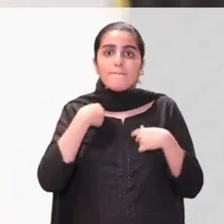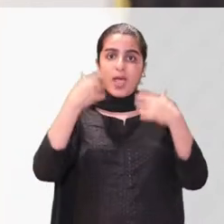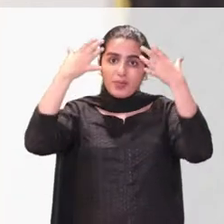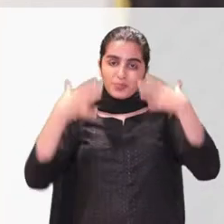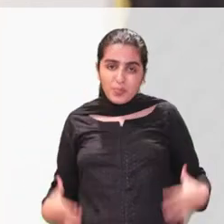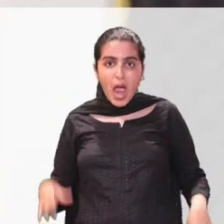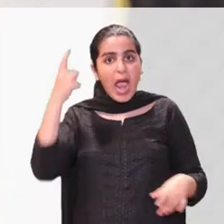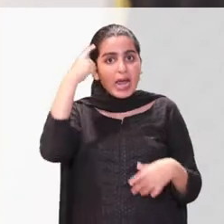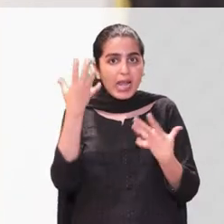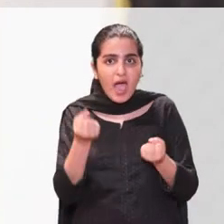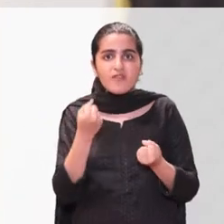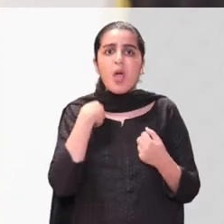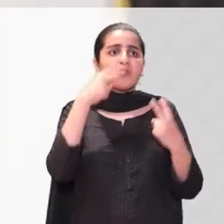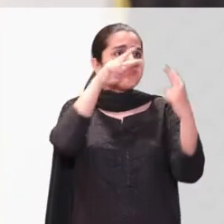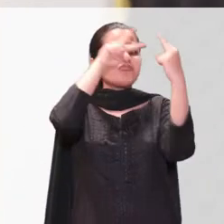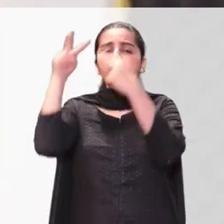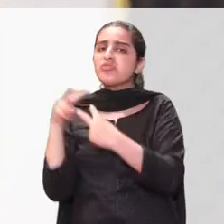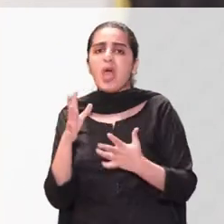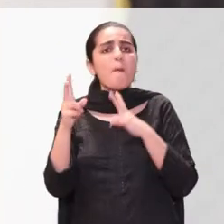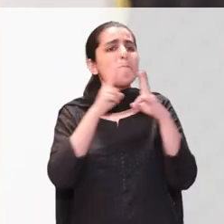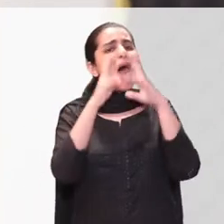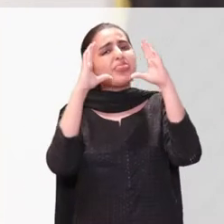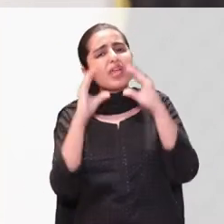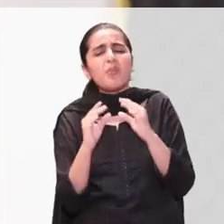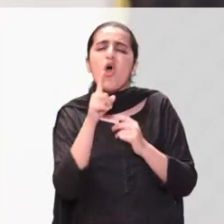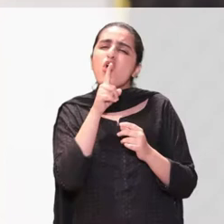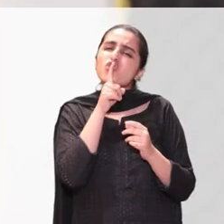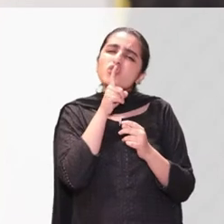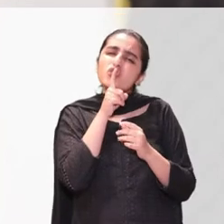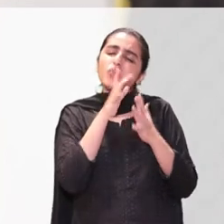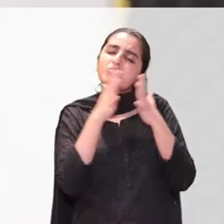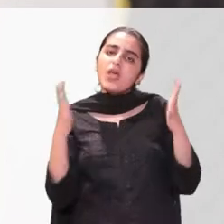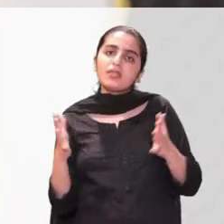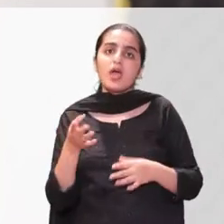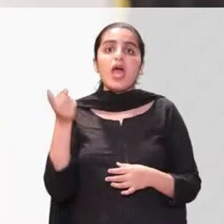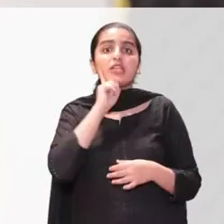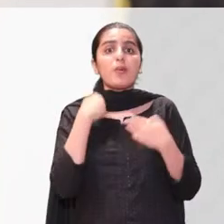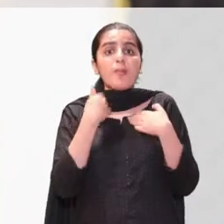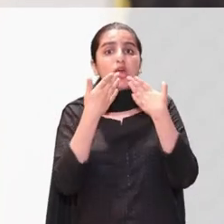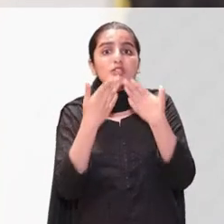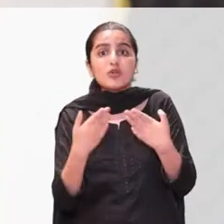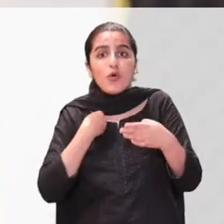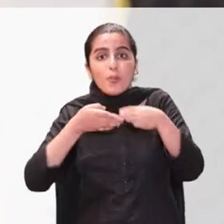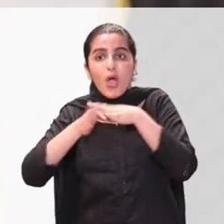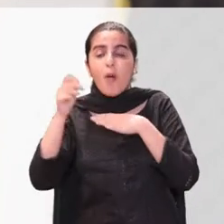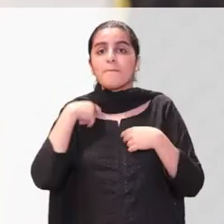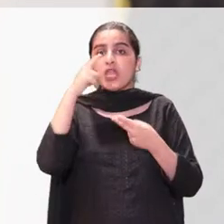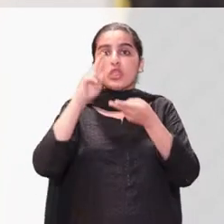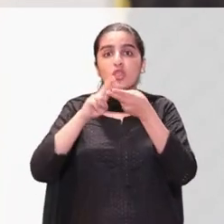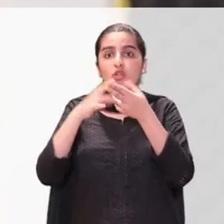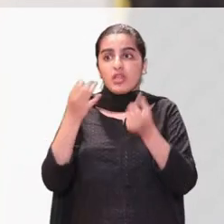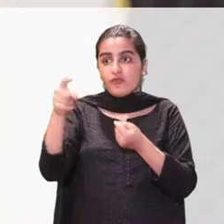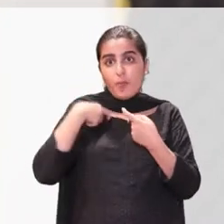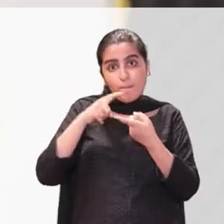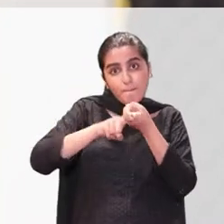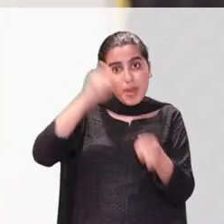नजरें नीची है उठ नहीं रही है और किससे बात नहीं ज्यादा करनी है बहुत खामोश तन्हाई पिंटू स्कूल तो स्कूल में मेरी